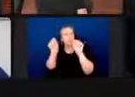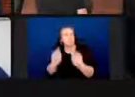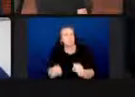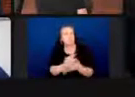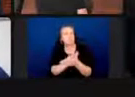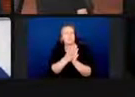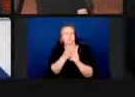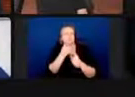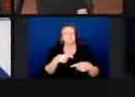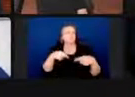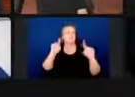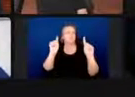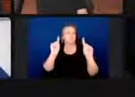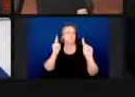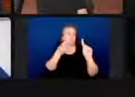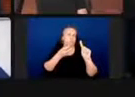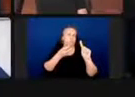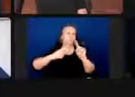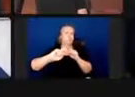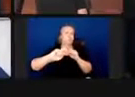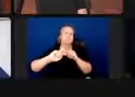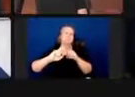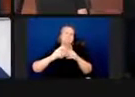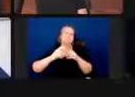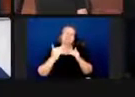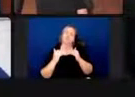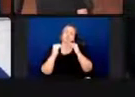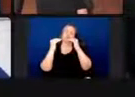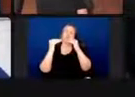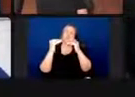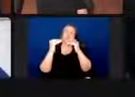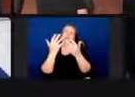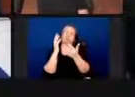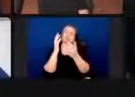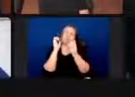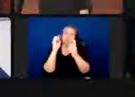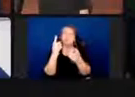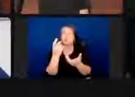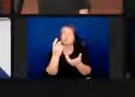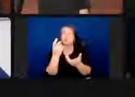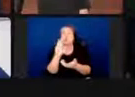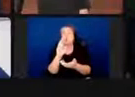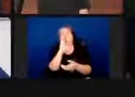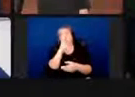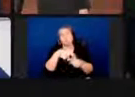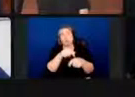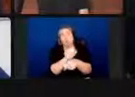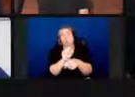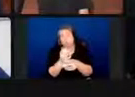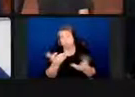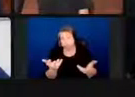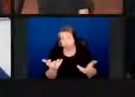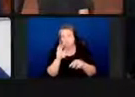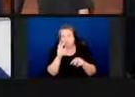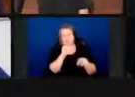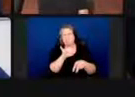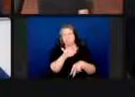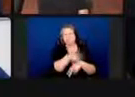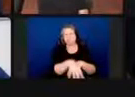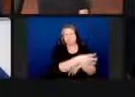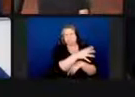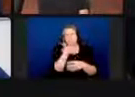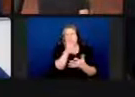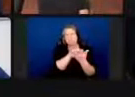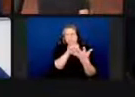على المعرفة اللازمة التي تسمح لهم بالانتقال إلى مستوى التعليم التالي أو إلى